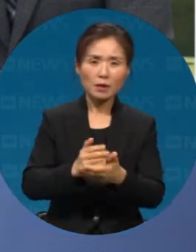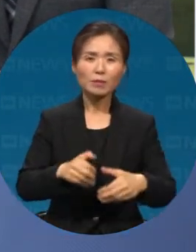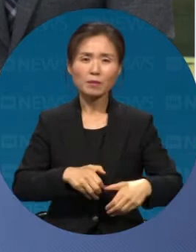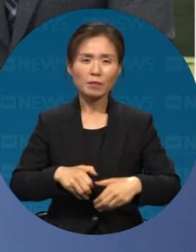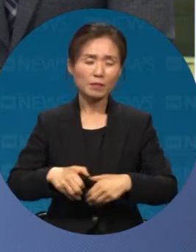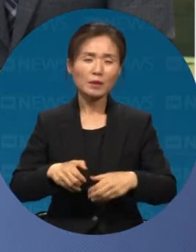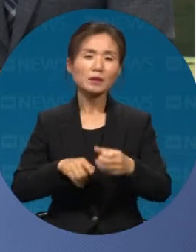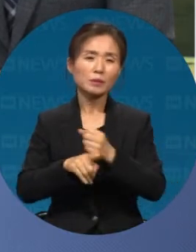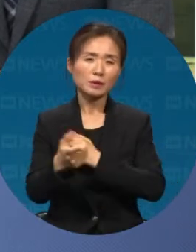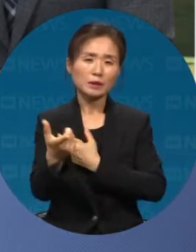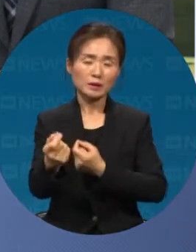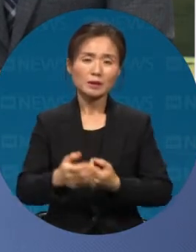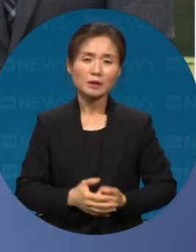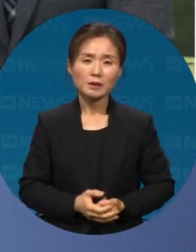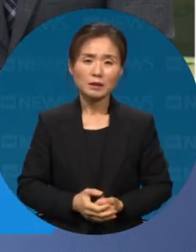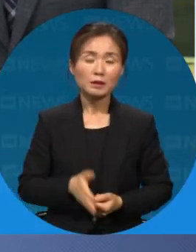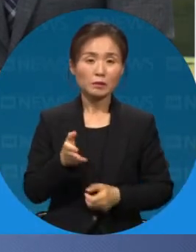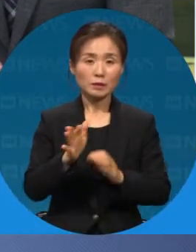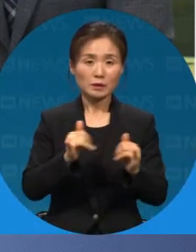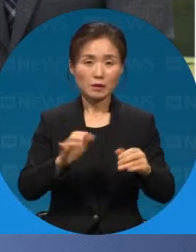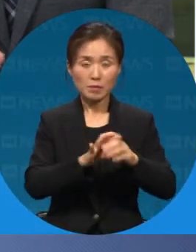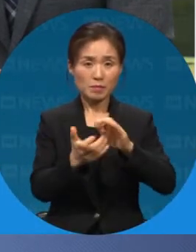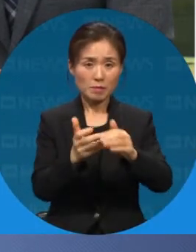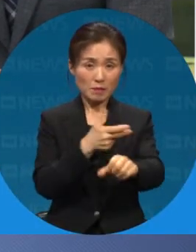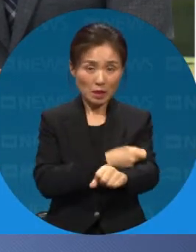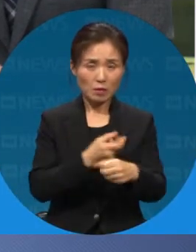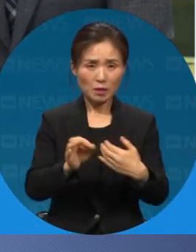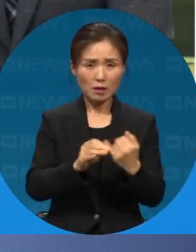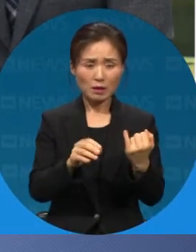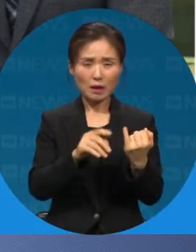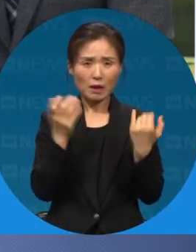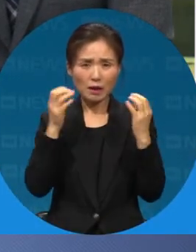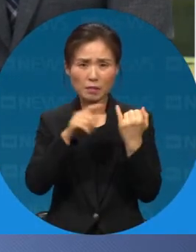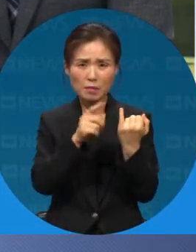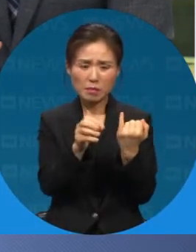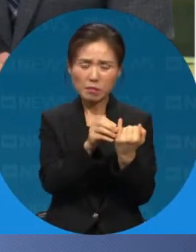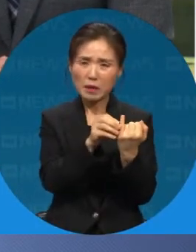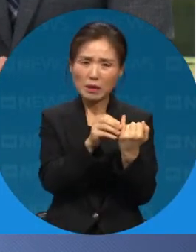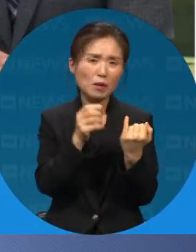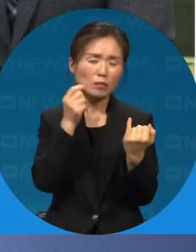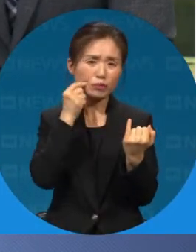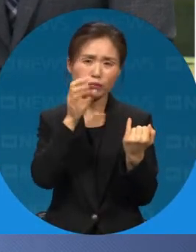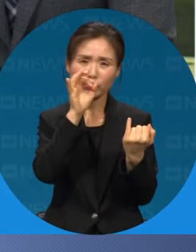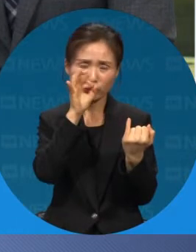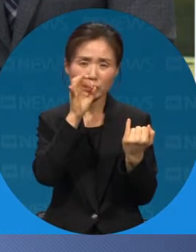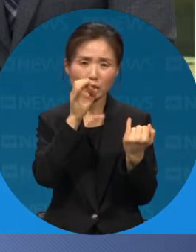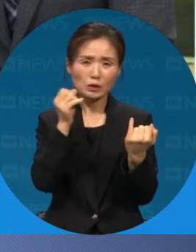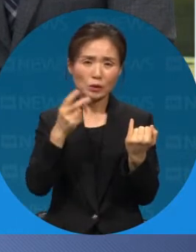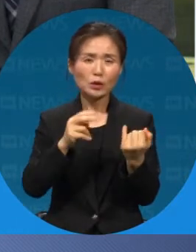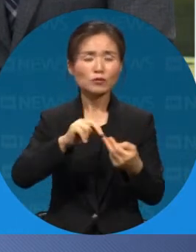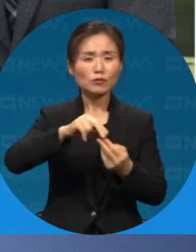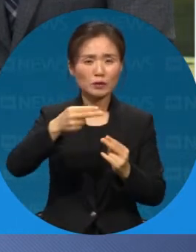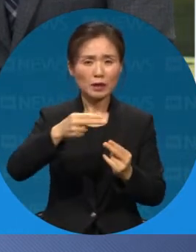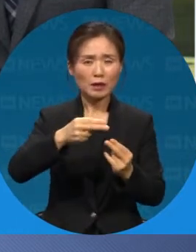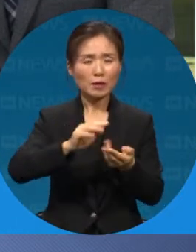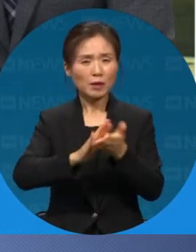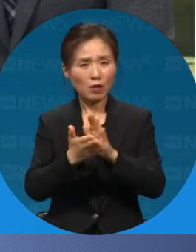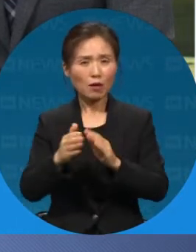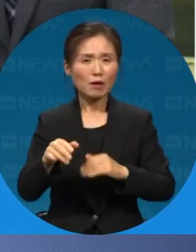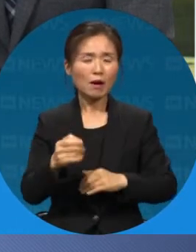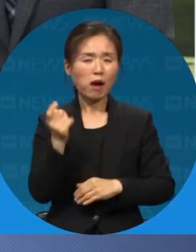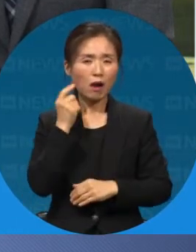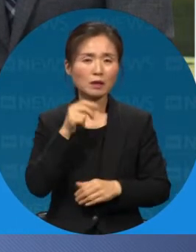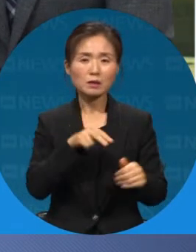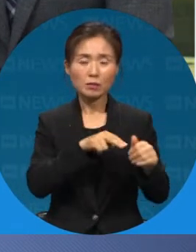뜻입니다 전문가들은 백신 접종을 하면 불임이 된다 아니면 유전자가 변형된다 이런 같 이런 가짜 전부 때문에